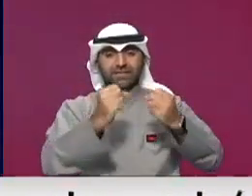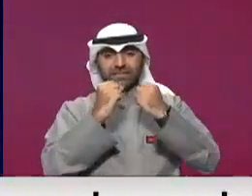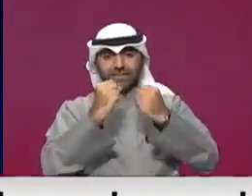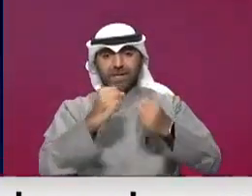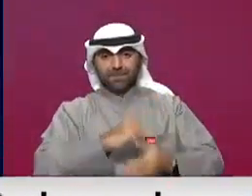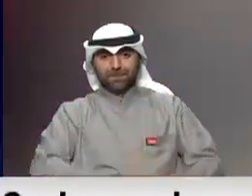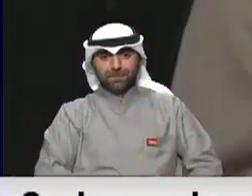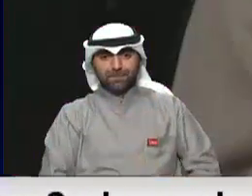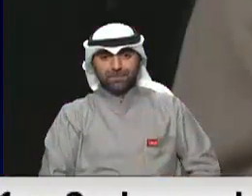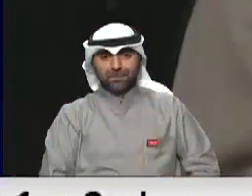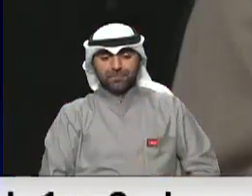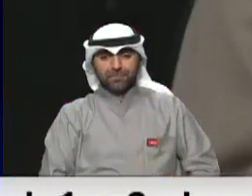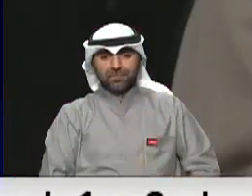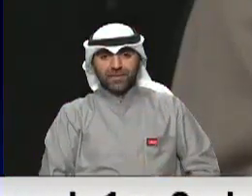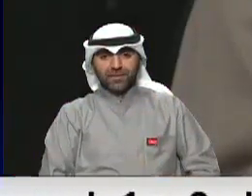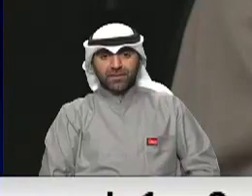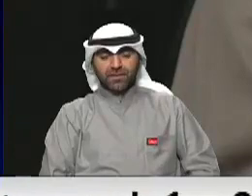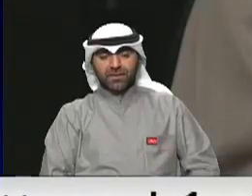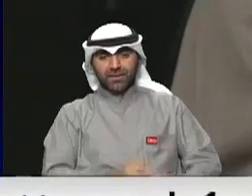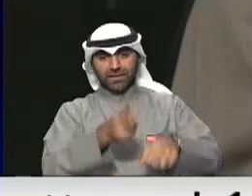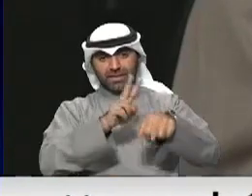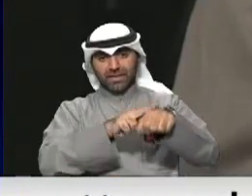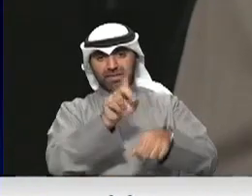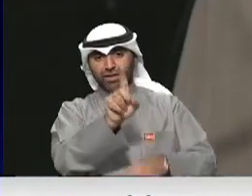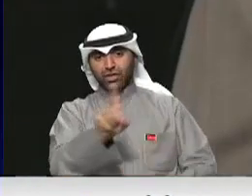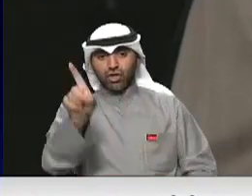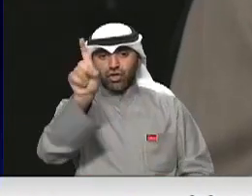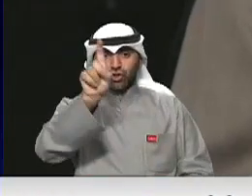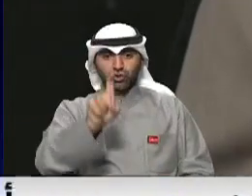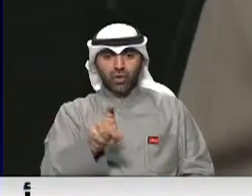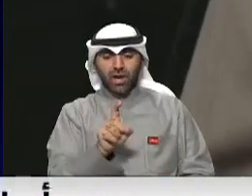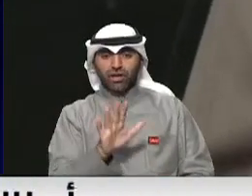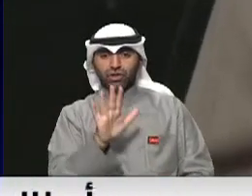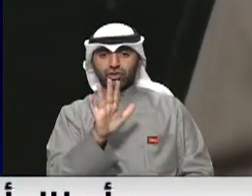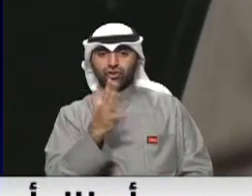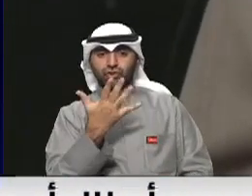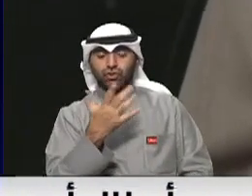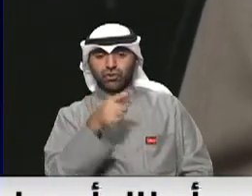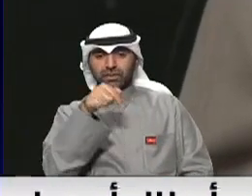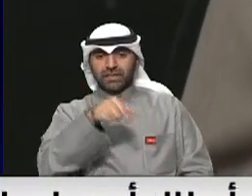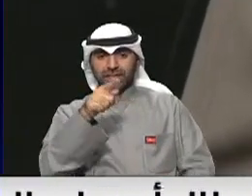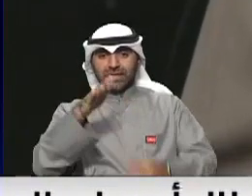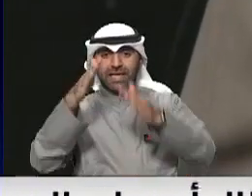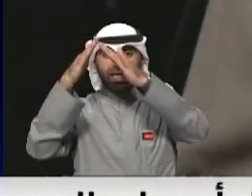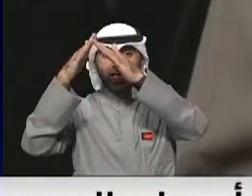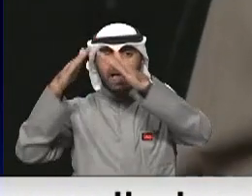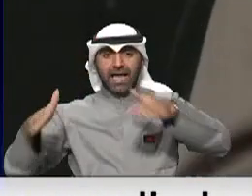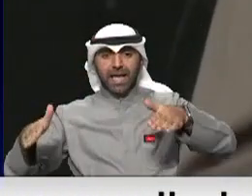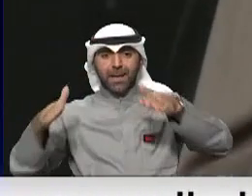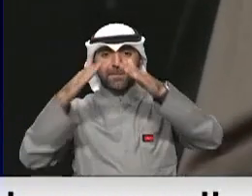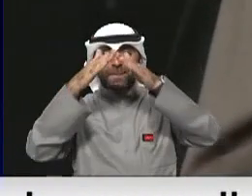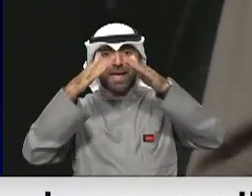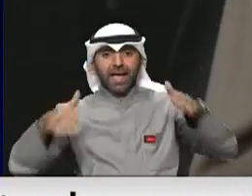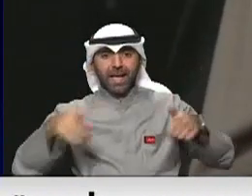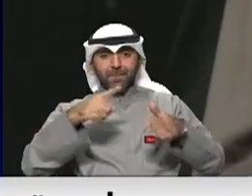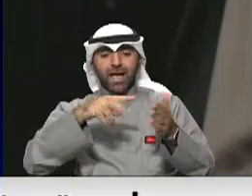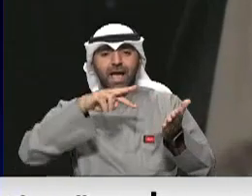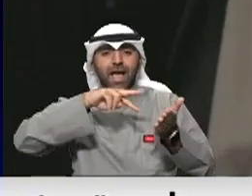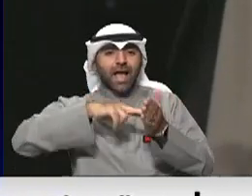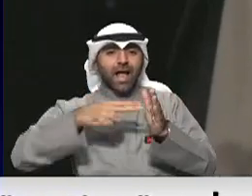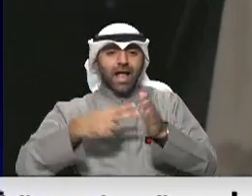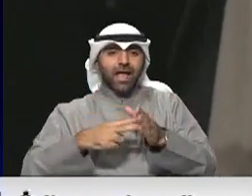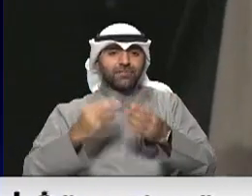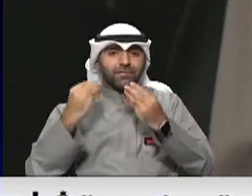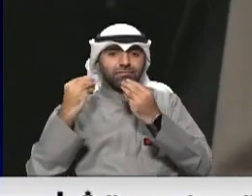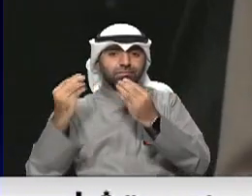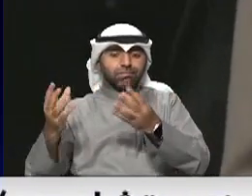الى جانب يعني السكن المؤقت، طيب الى جانب السكن المؤقت، ما هو دوركم في ايصال المواد الغذائيه الى جانب ايضا